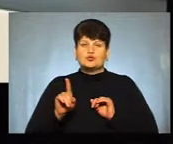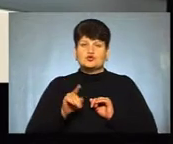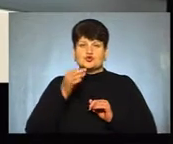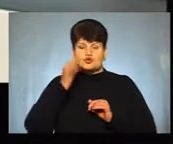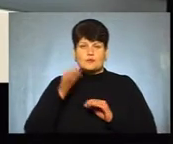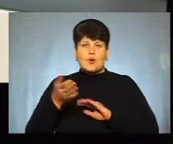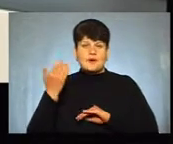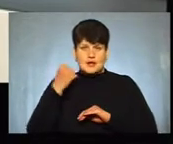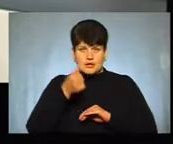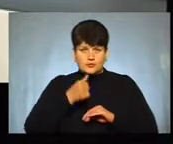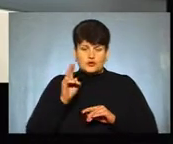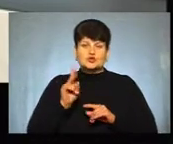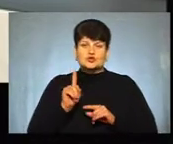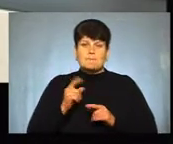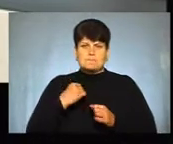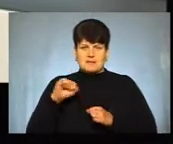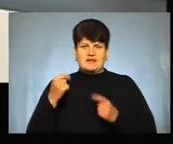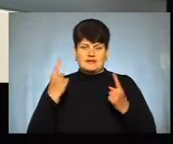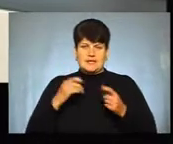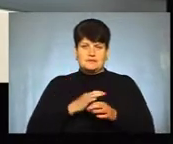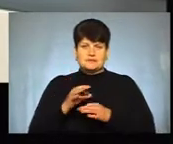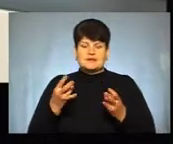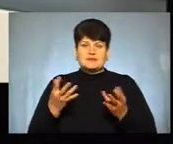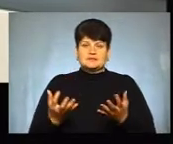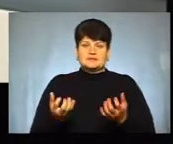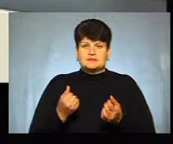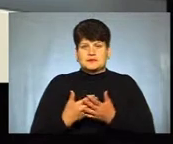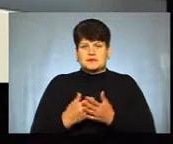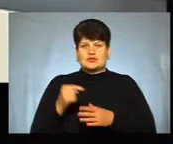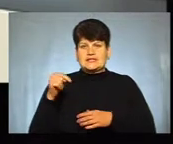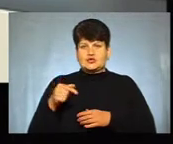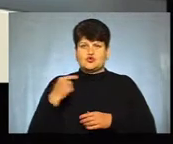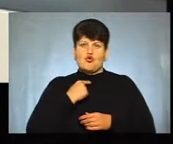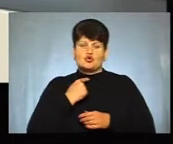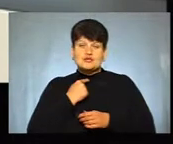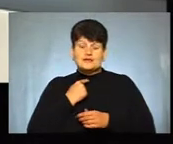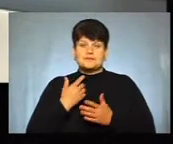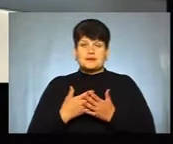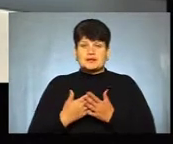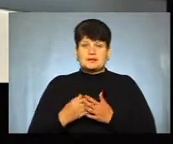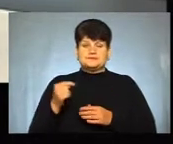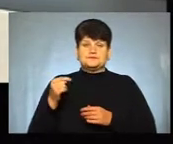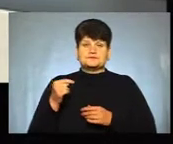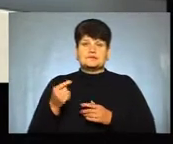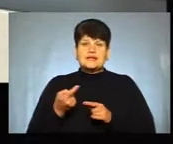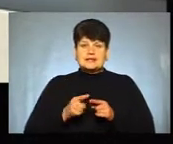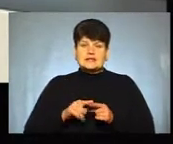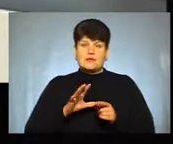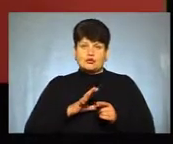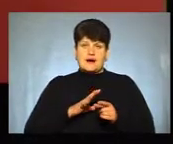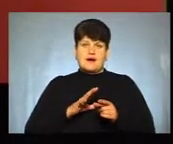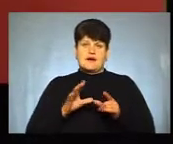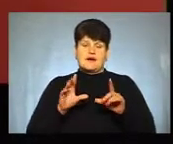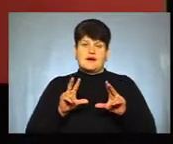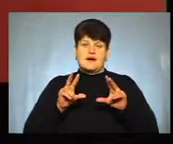попередніх років для того, щоб переміг великий проект, треба було набрати в середньому 1000 голосів. Ну, тобто 1000 голосів – це така була гарантія минулих років, що проект вже є